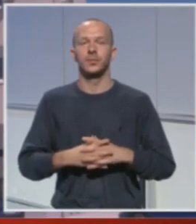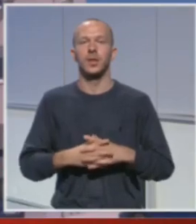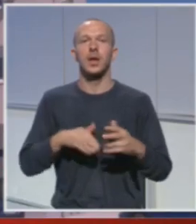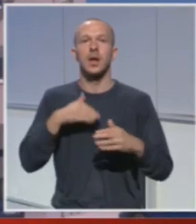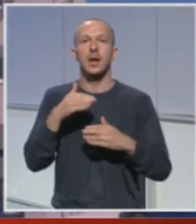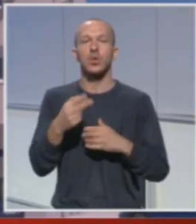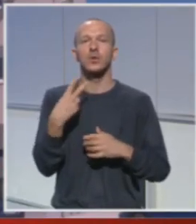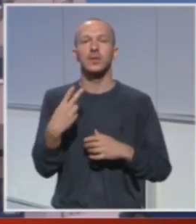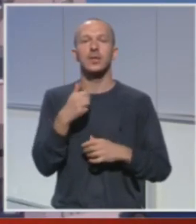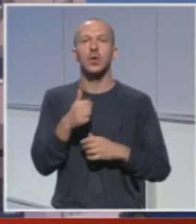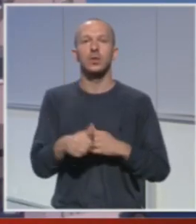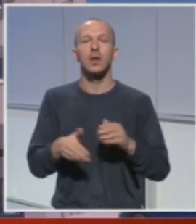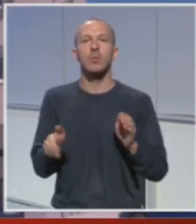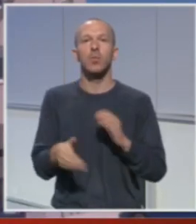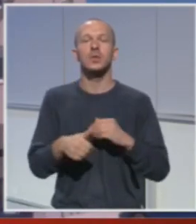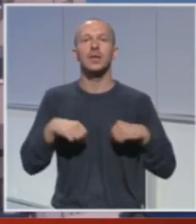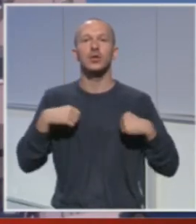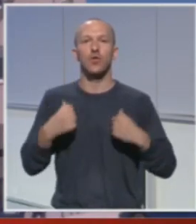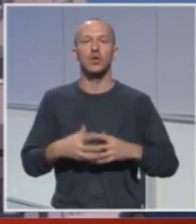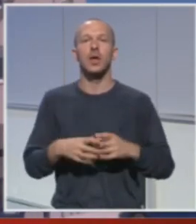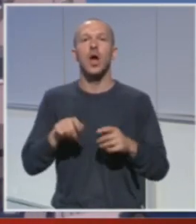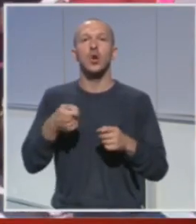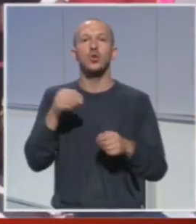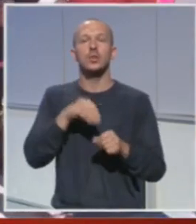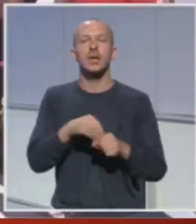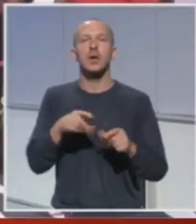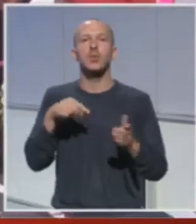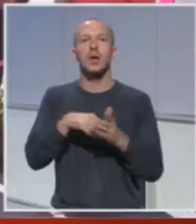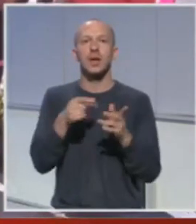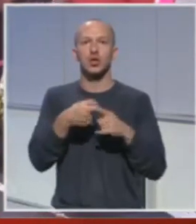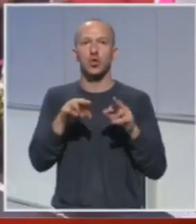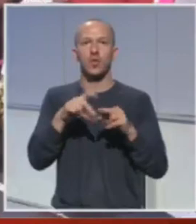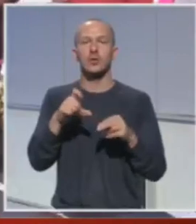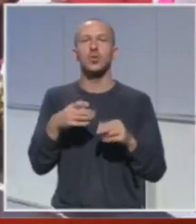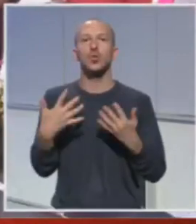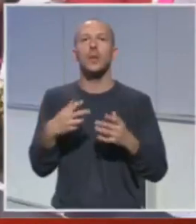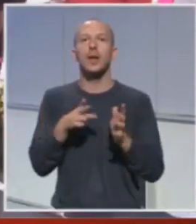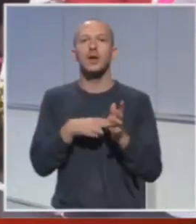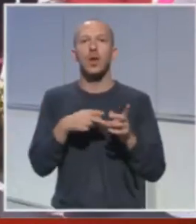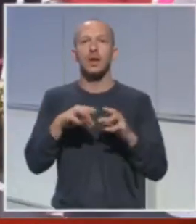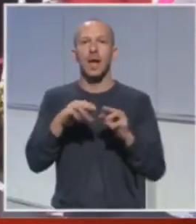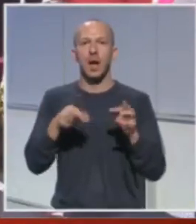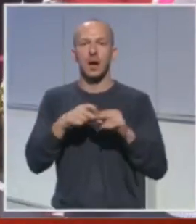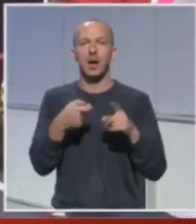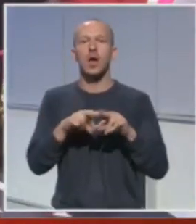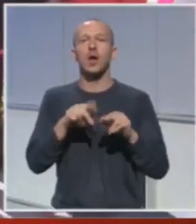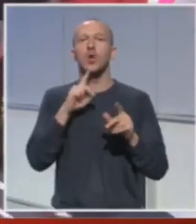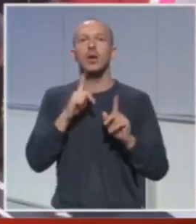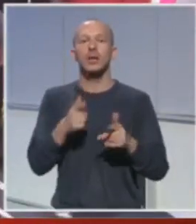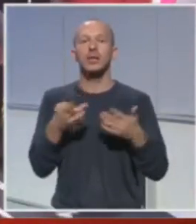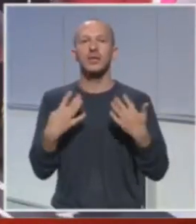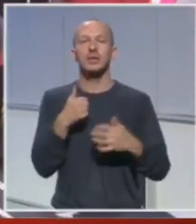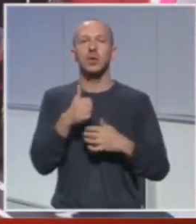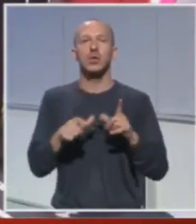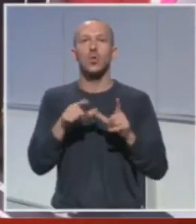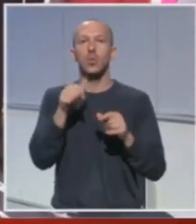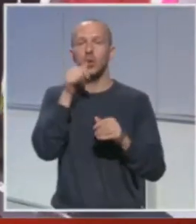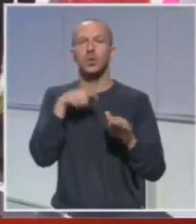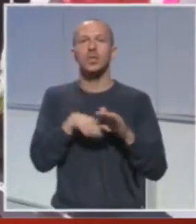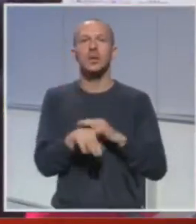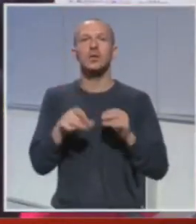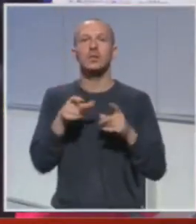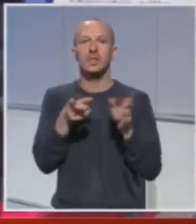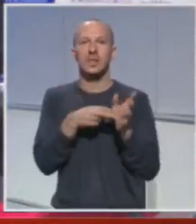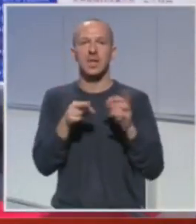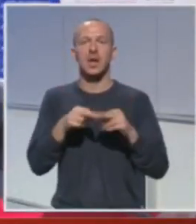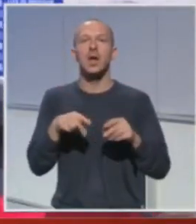Nakon 20 godina podstanarskog života ključ stana u naselju Raškovac u rukama je Nikole Rajaka, koji je ratnih 90-ih u Prijedoru izbjegao iz